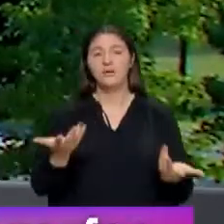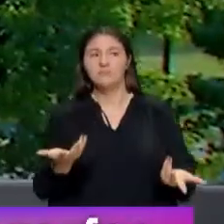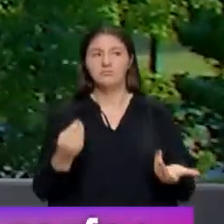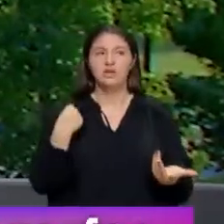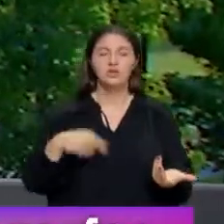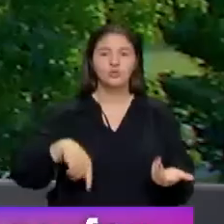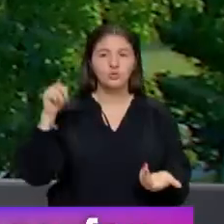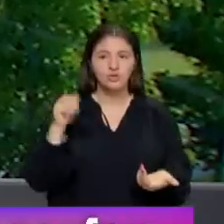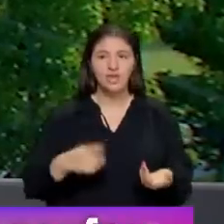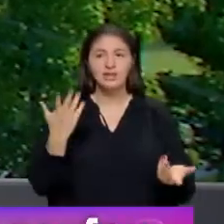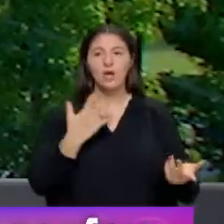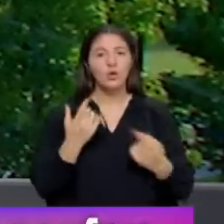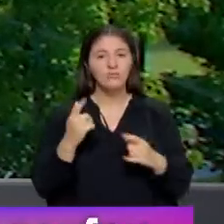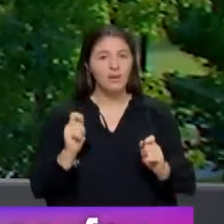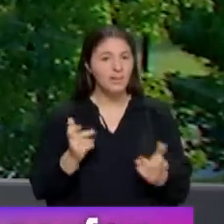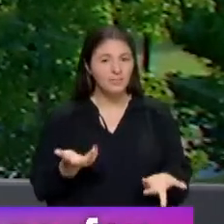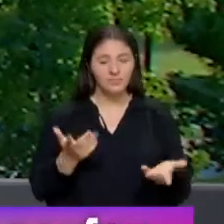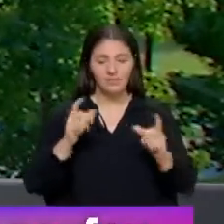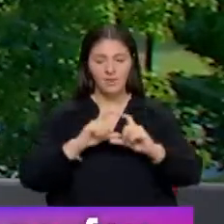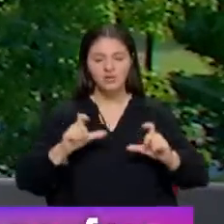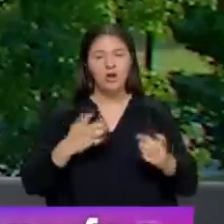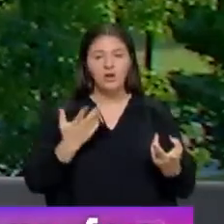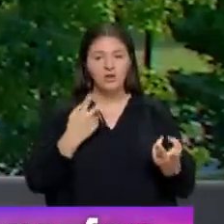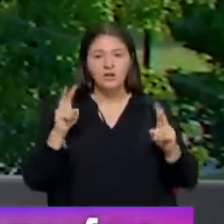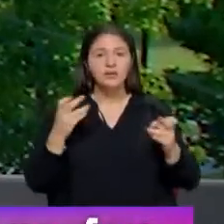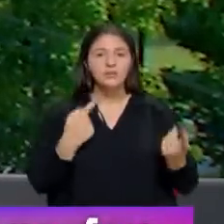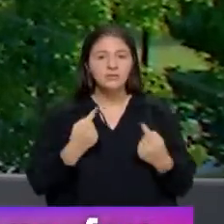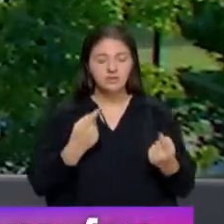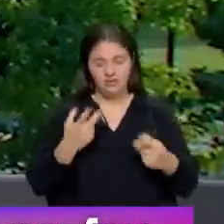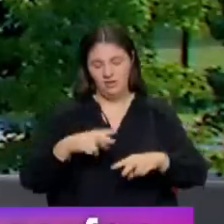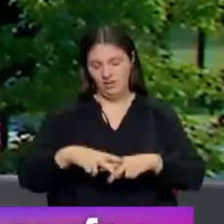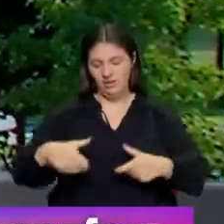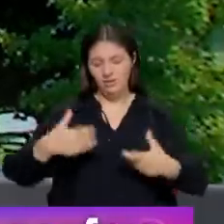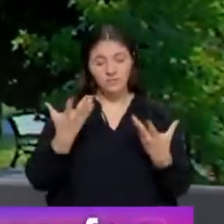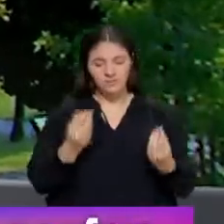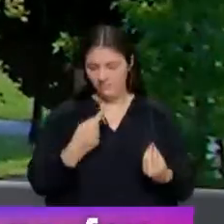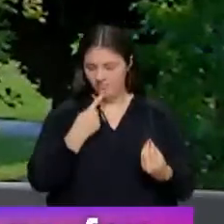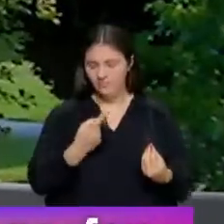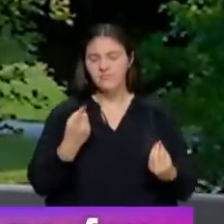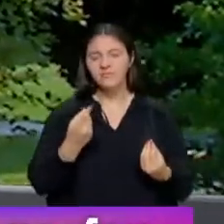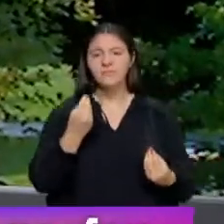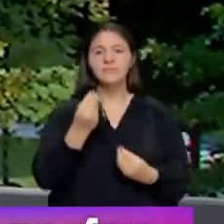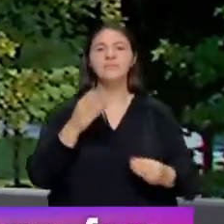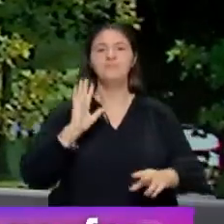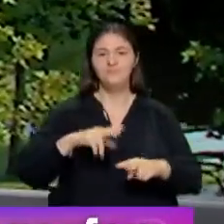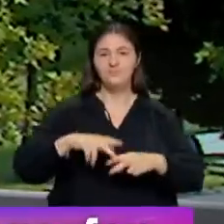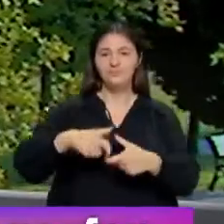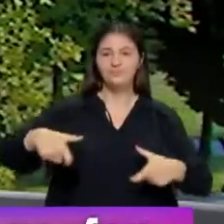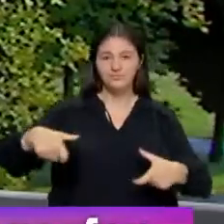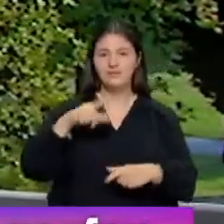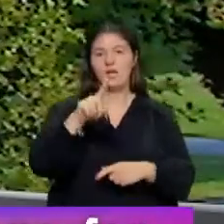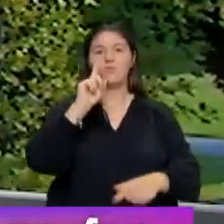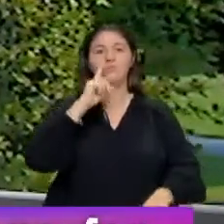yeni günde Neyi konuşalım hangi başlıkları konuşalım diye ve etiketimiz ne olsun diye verilmedi etiketini